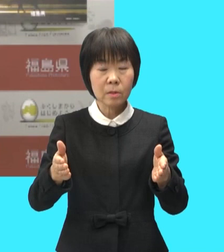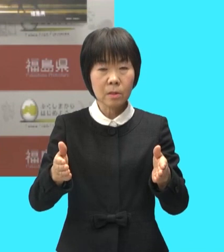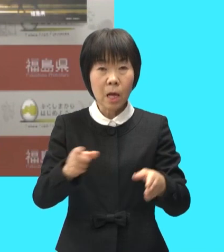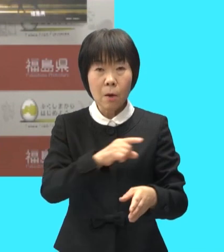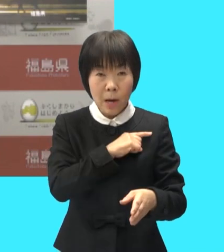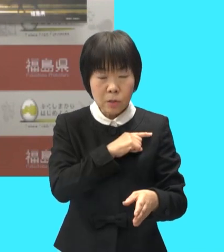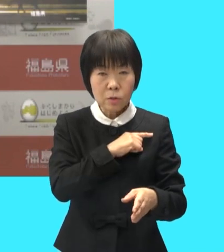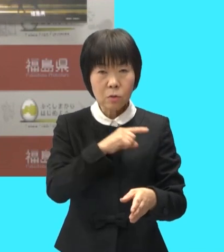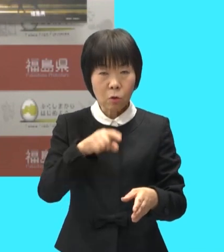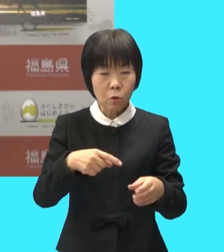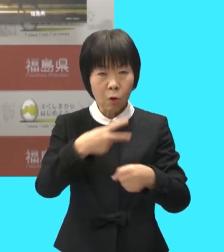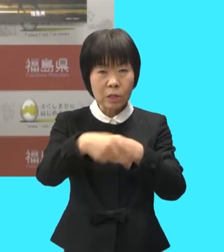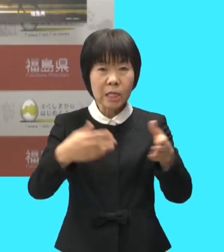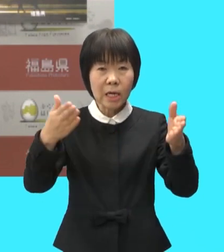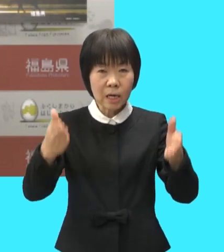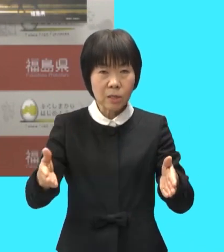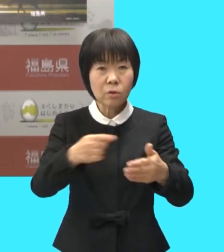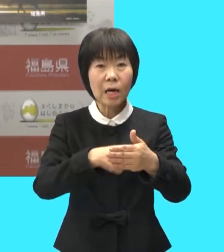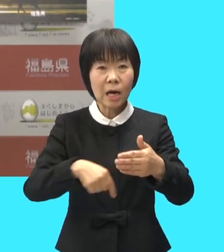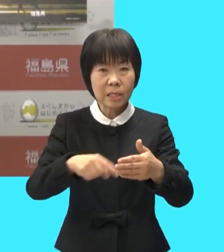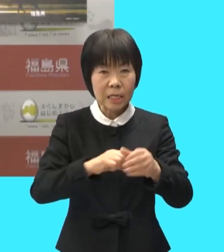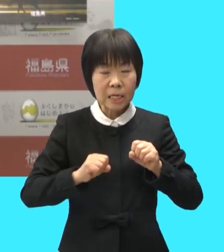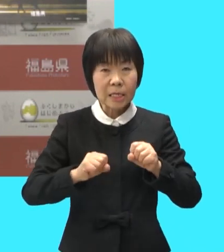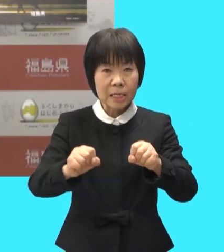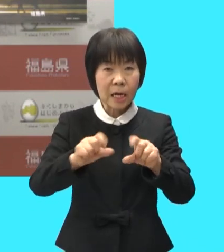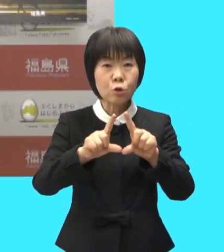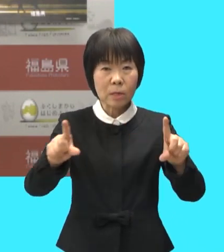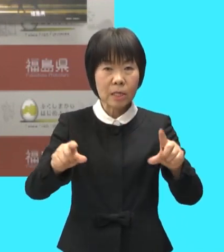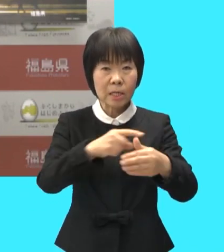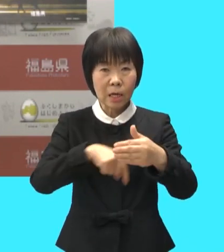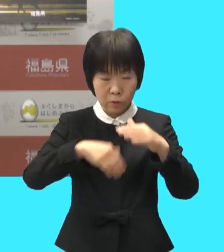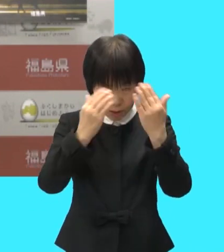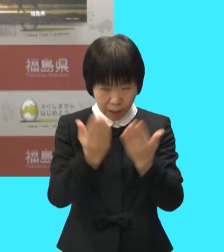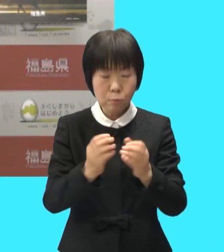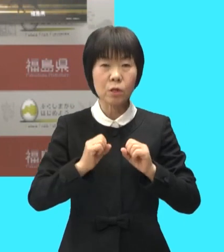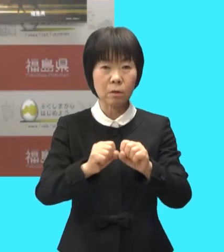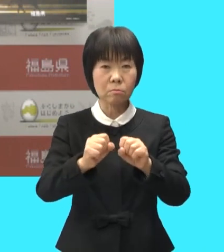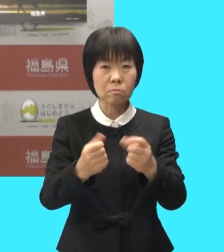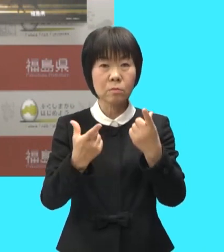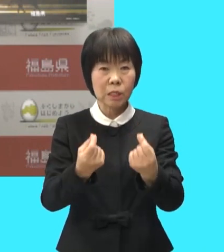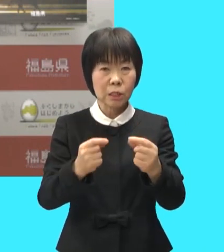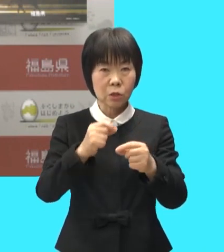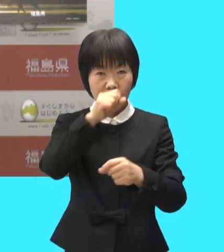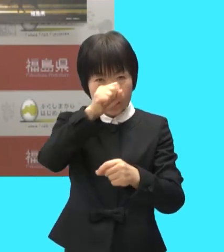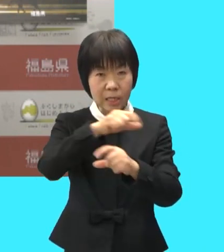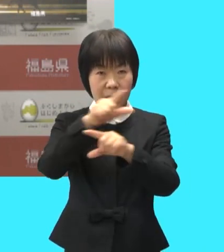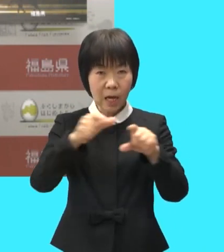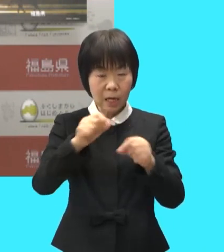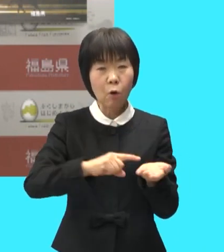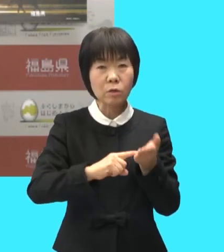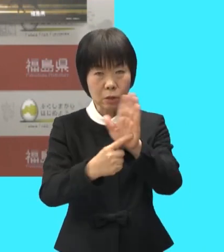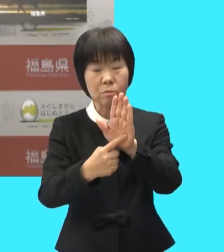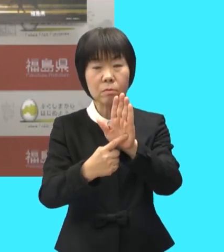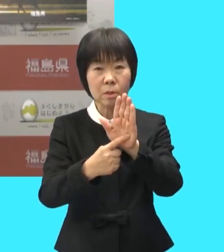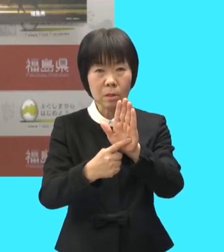ずこの2年余りの間にやるべきことは全部やる、しっかりと結果を出す、これ